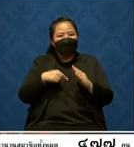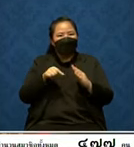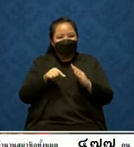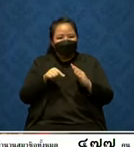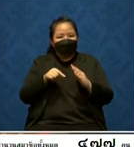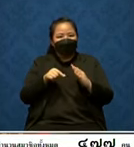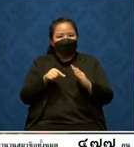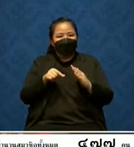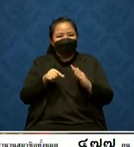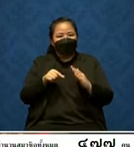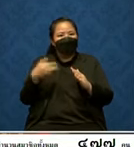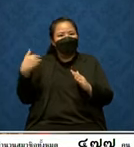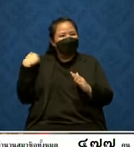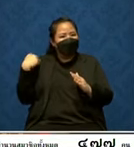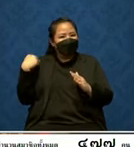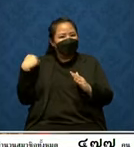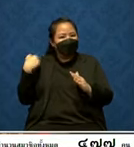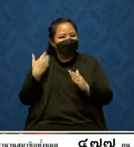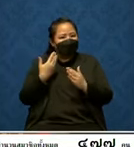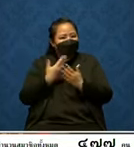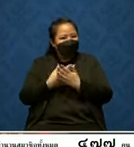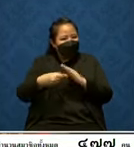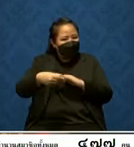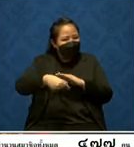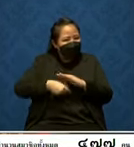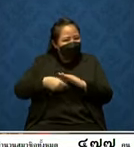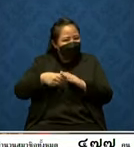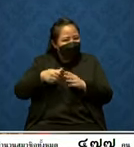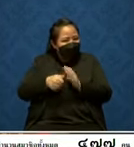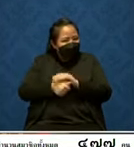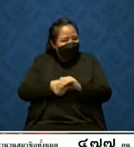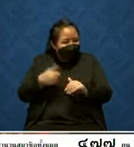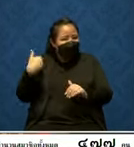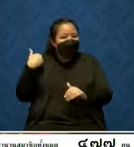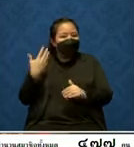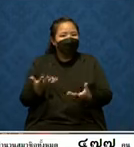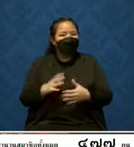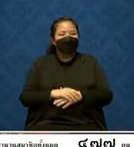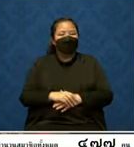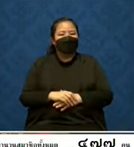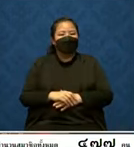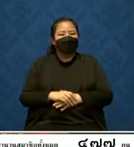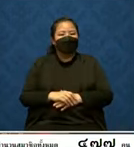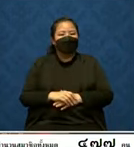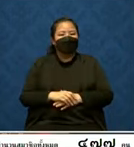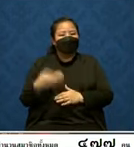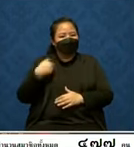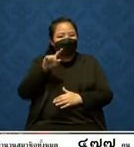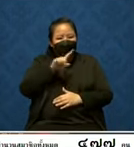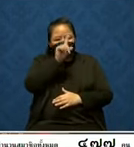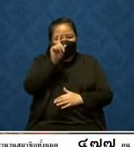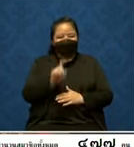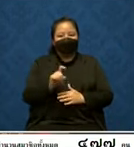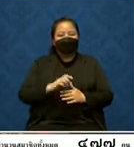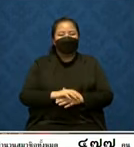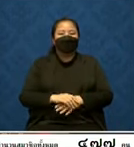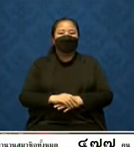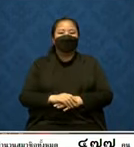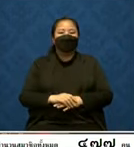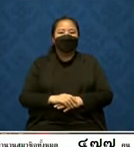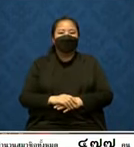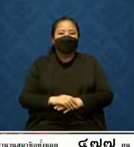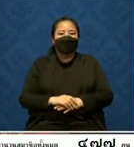แห่งนี้มีผลประโยชน์ของกระทรวงกลาโหมแอบแฝงหรือไม่เป็นข้อน่าสงสัยอย่างยิ่งนะครับ